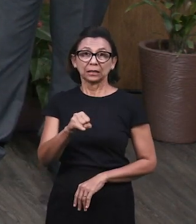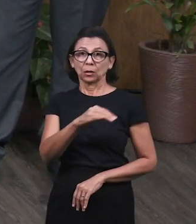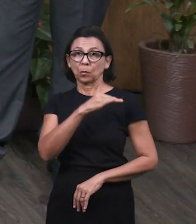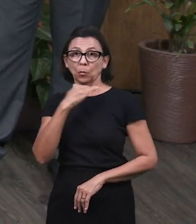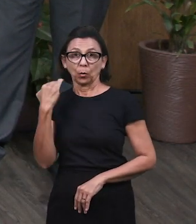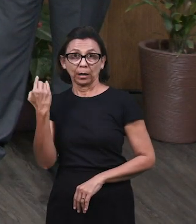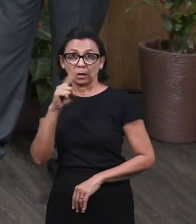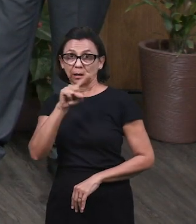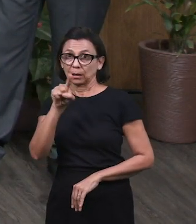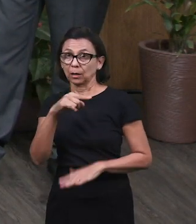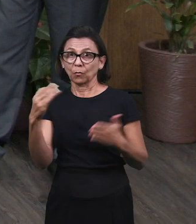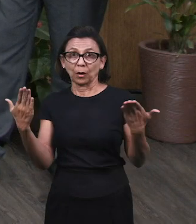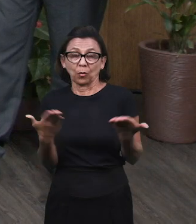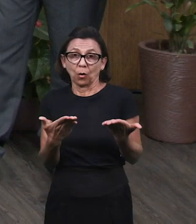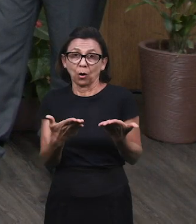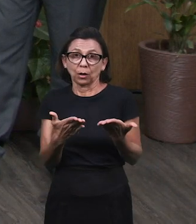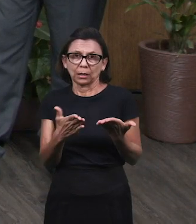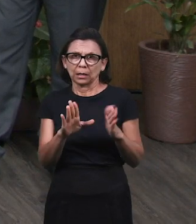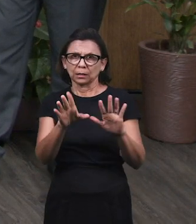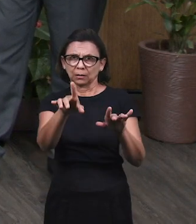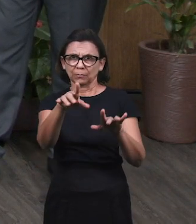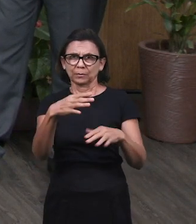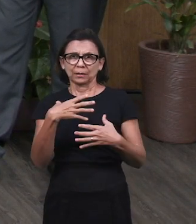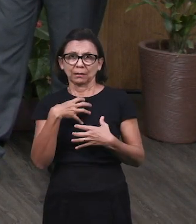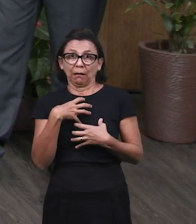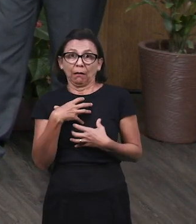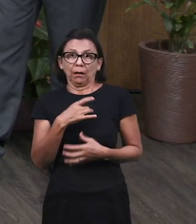d'effrayer personne. Nous sommes en train